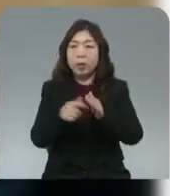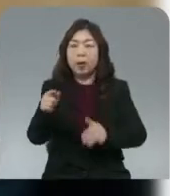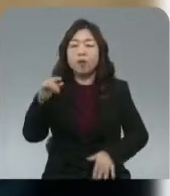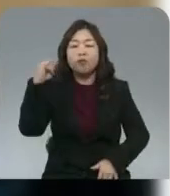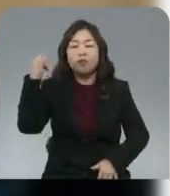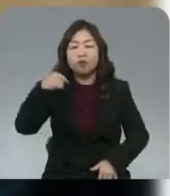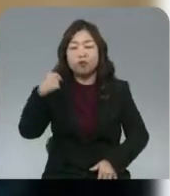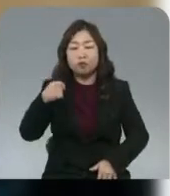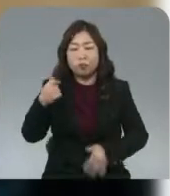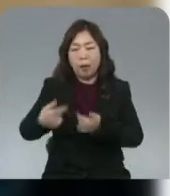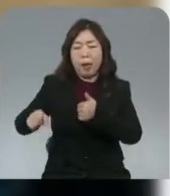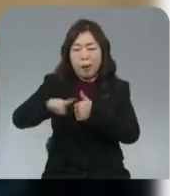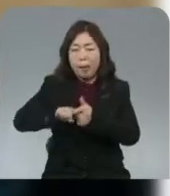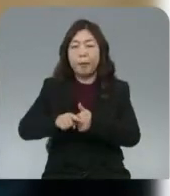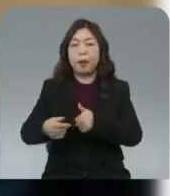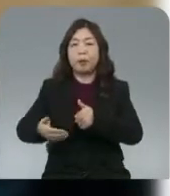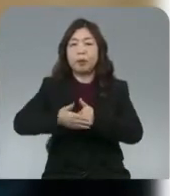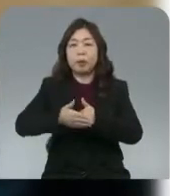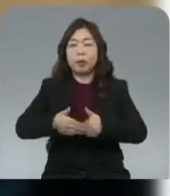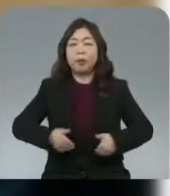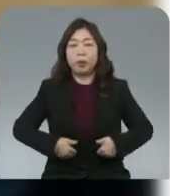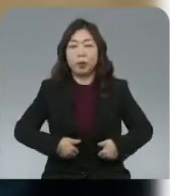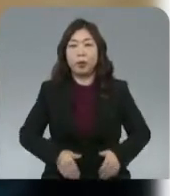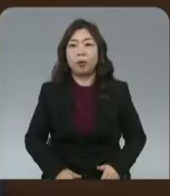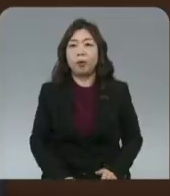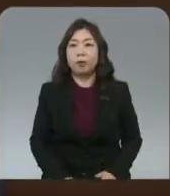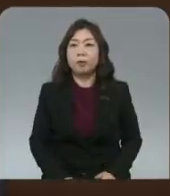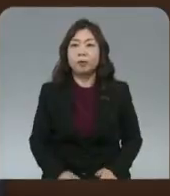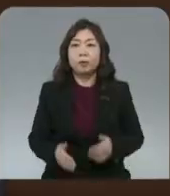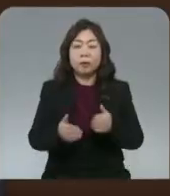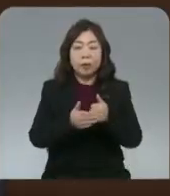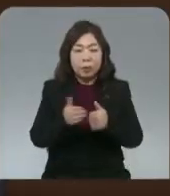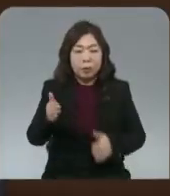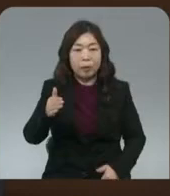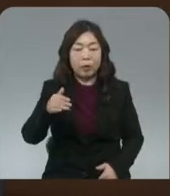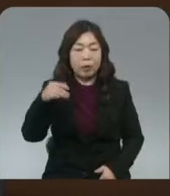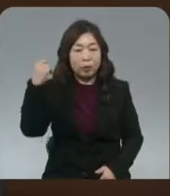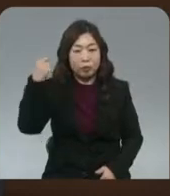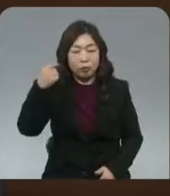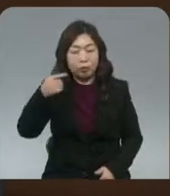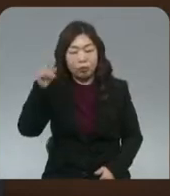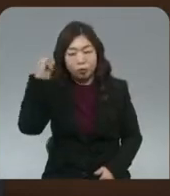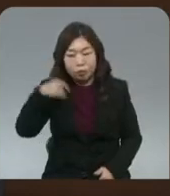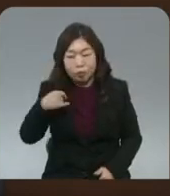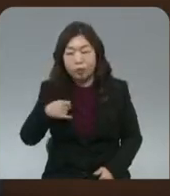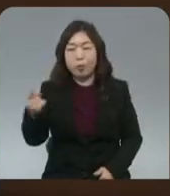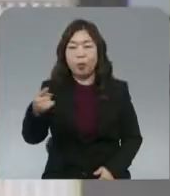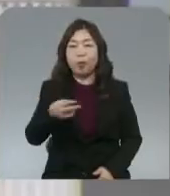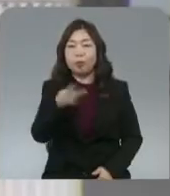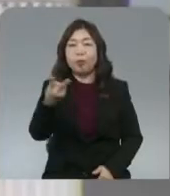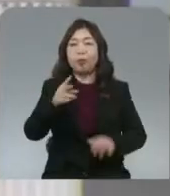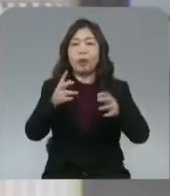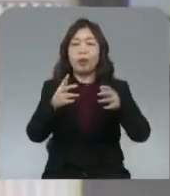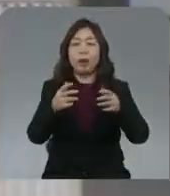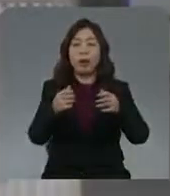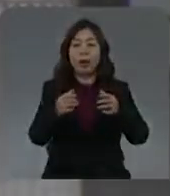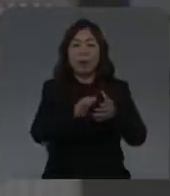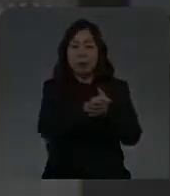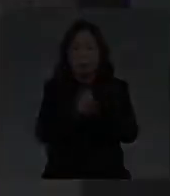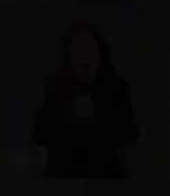экспертов а может означать возобновление испытаний ядерного оружия и межконтинентальных баллистических ракет